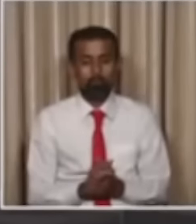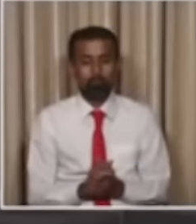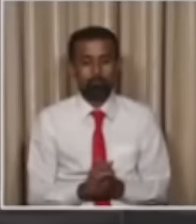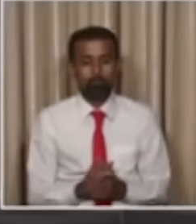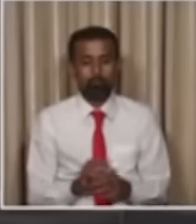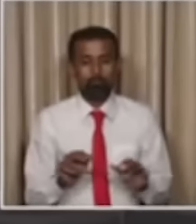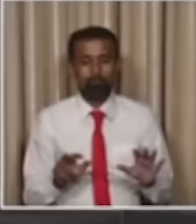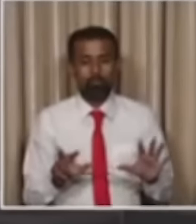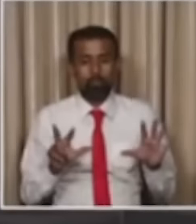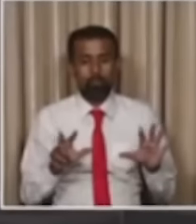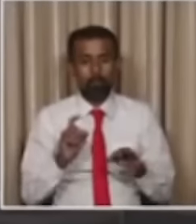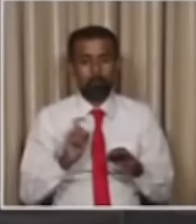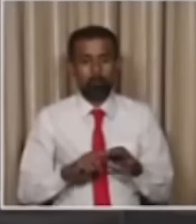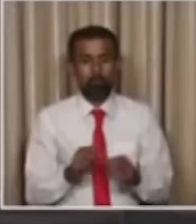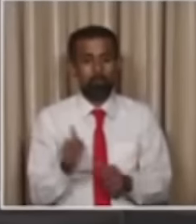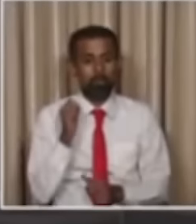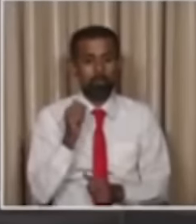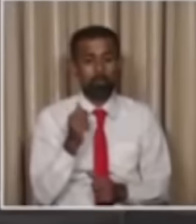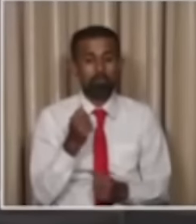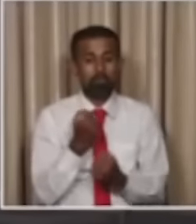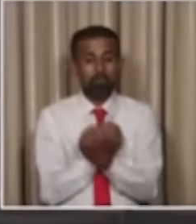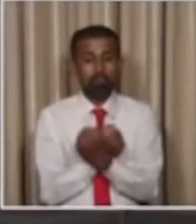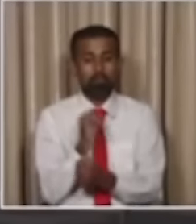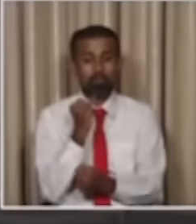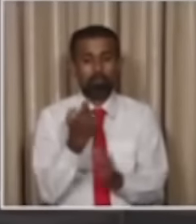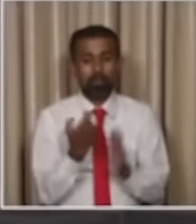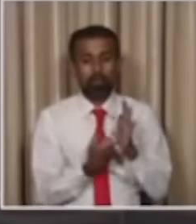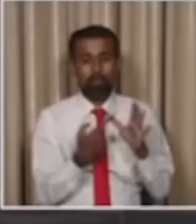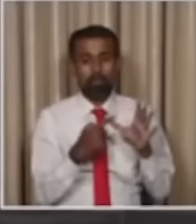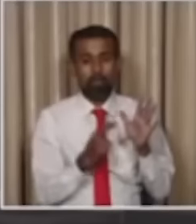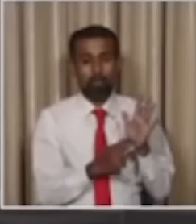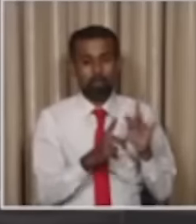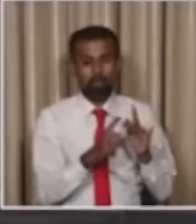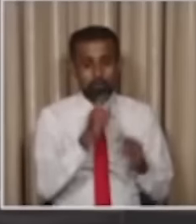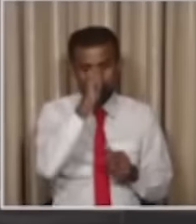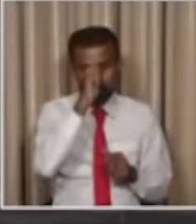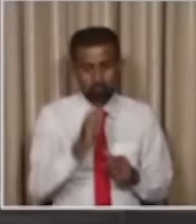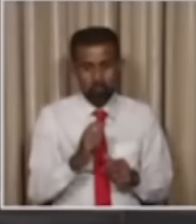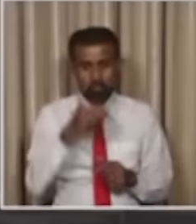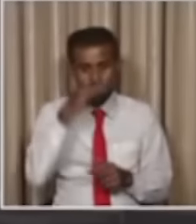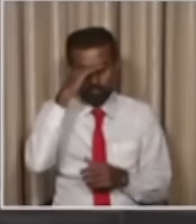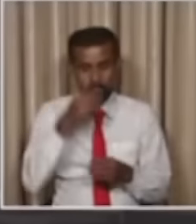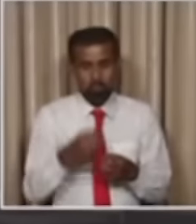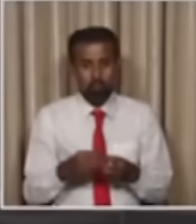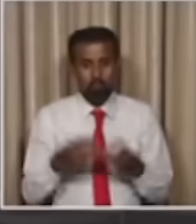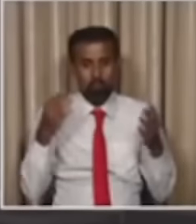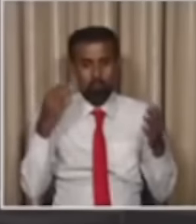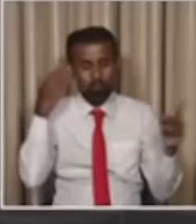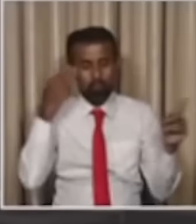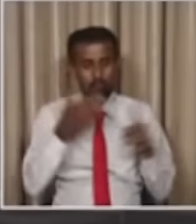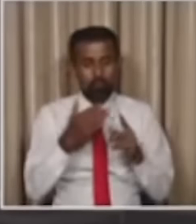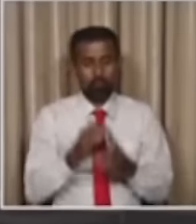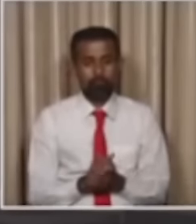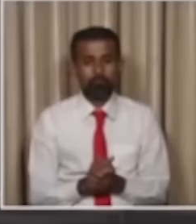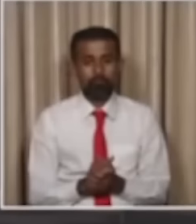8 ප්‍රශ්නේ හිටපු ජ්‍යෙෂ්ඨ නියෝජ්‍ය පොලිස්පති රවි සෙනවිරත් මහත්මයා පාස්කු ප්‍රහාරය පිළිබඳව